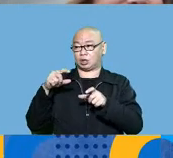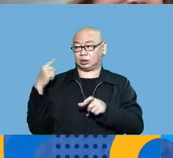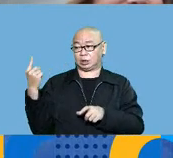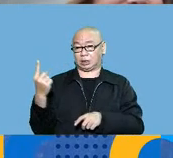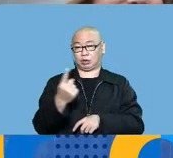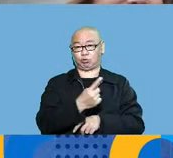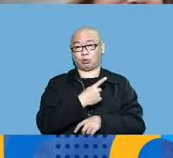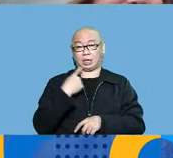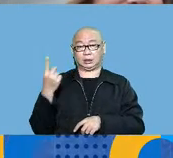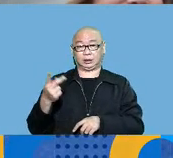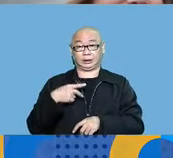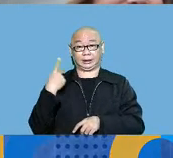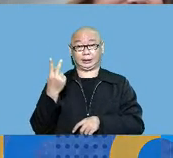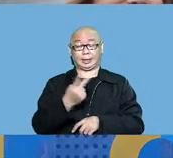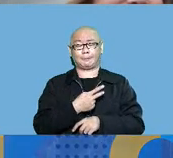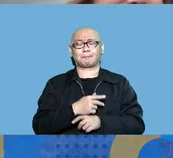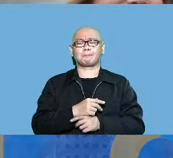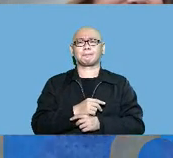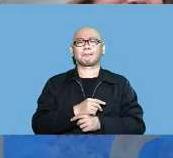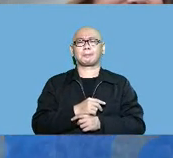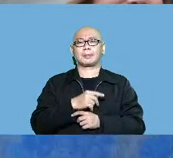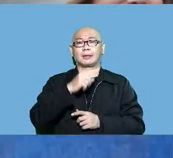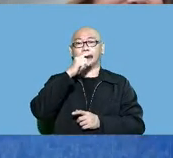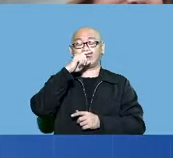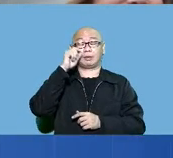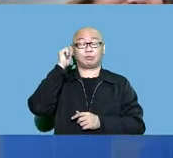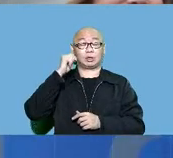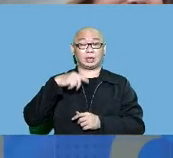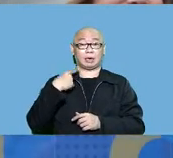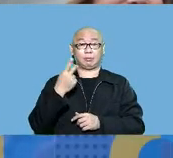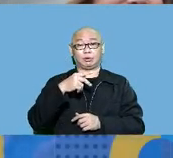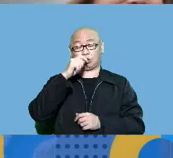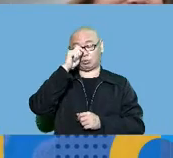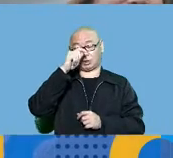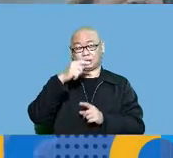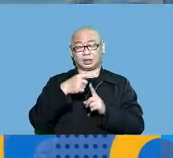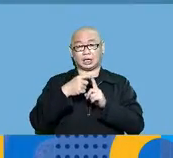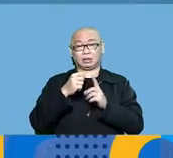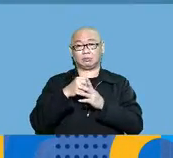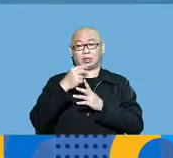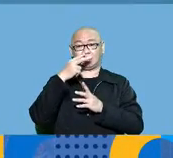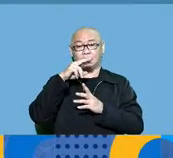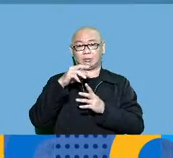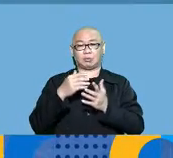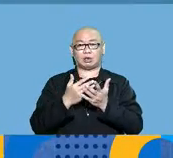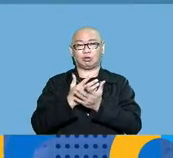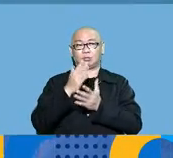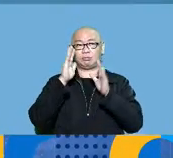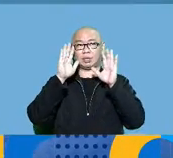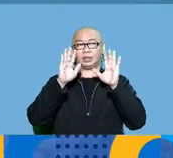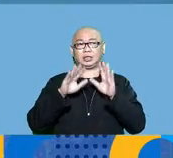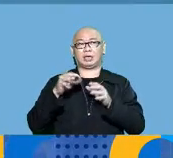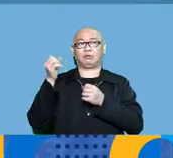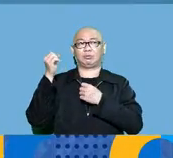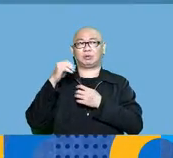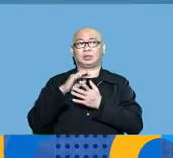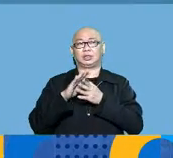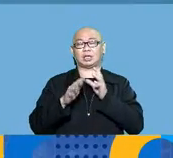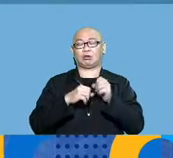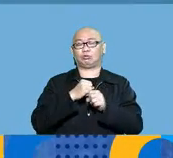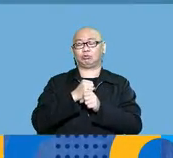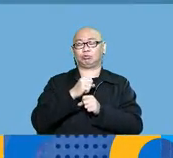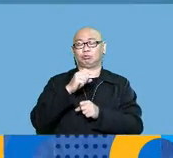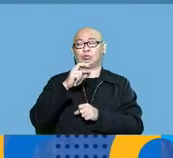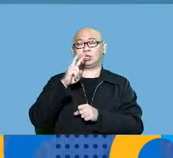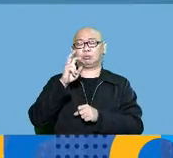lingkungan terdekat kita. Bapak Ibu yang kami hormati, dari pengamatan kami melalui media informasi, dari tahun 2007 sampai